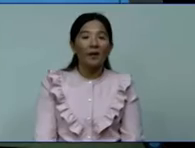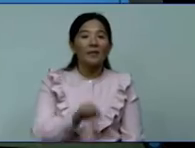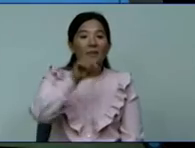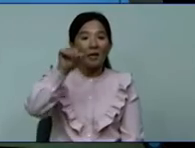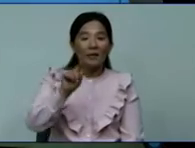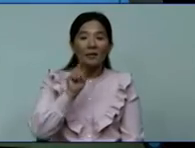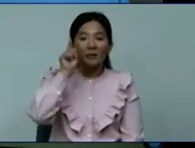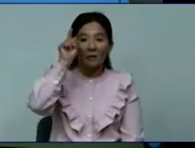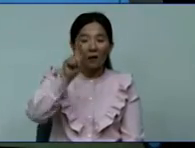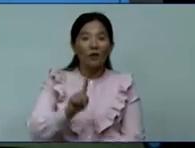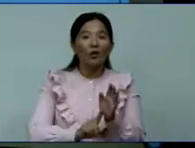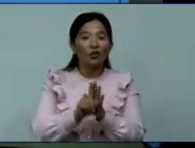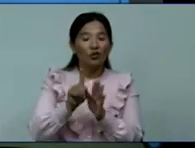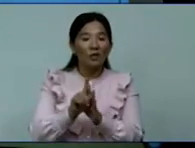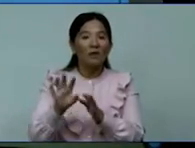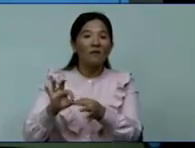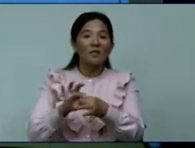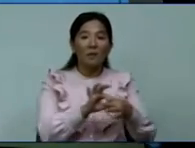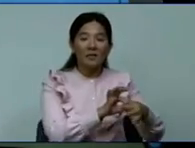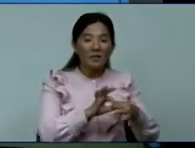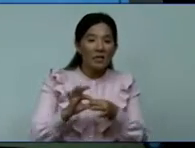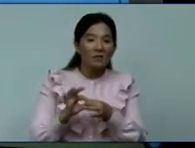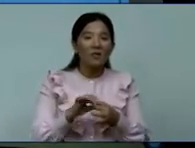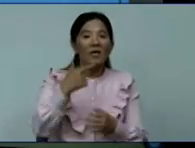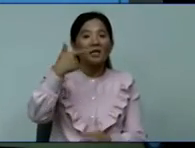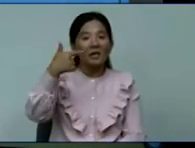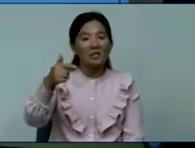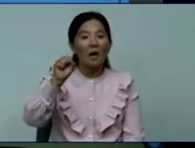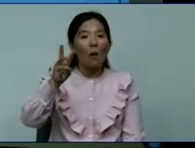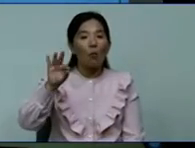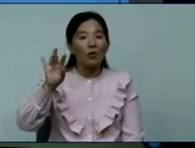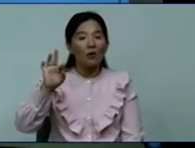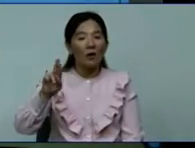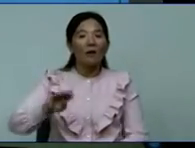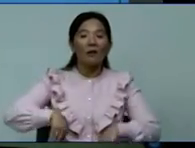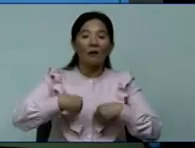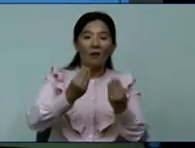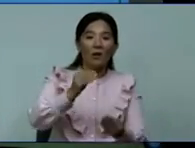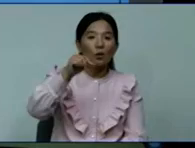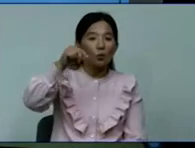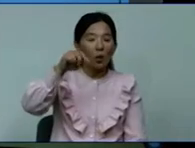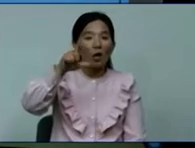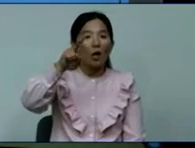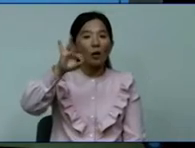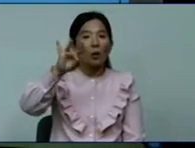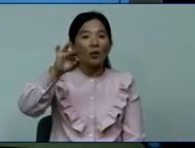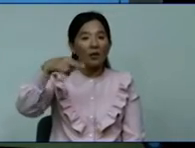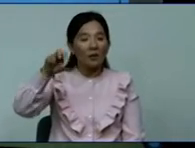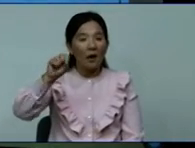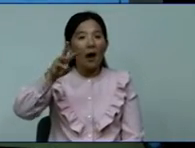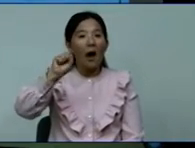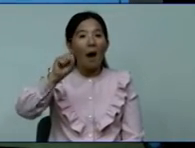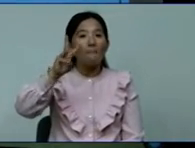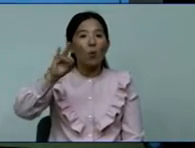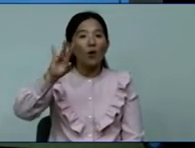Соляная кислота начинает взаимодействовать с гидроксидом аммония, давая соль хлорида аммония,